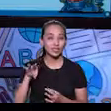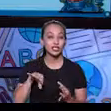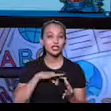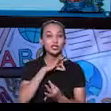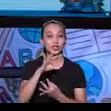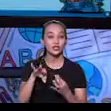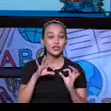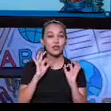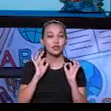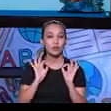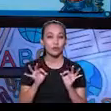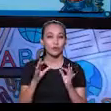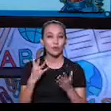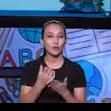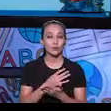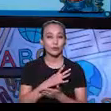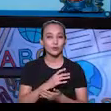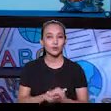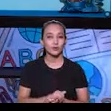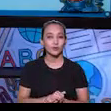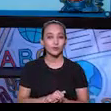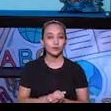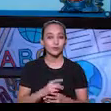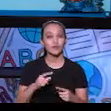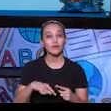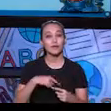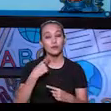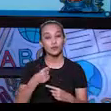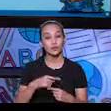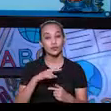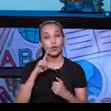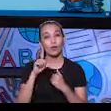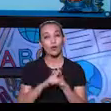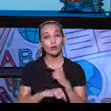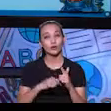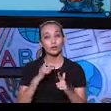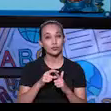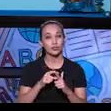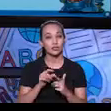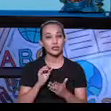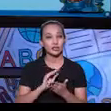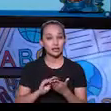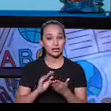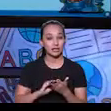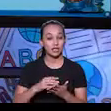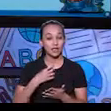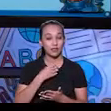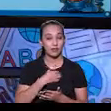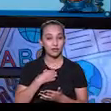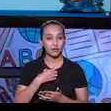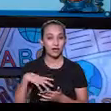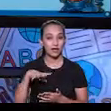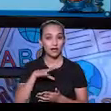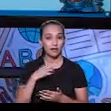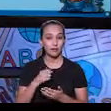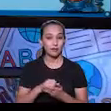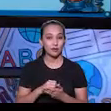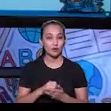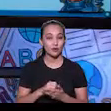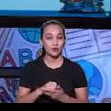Катился, правильно. И последнее. Написал, писал,